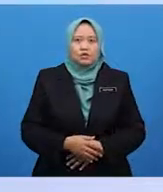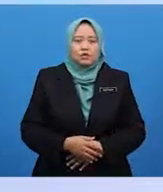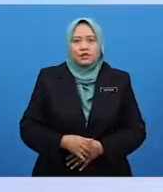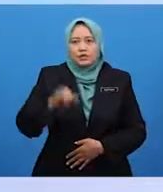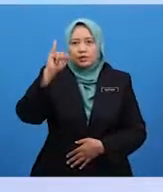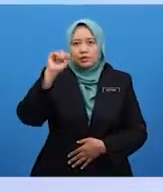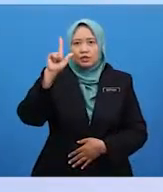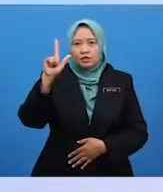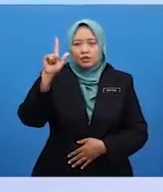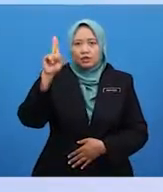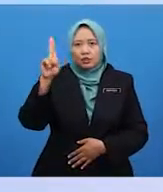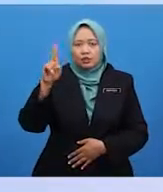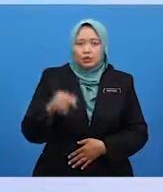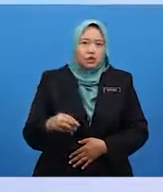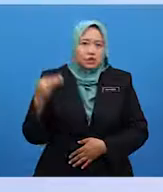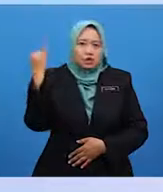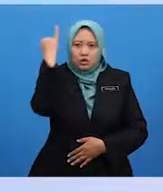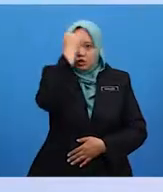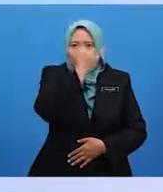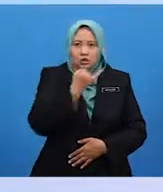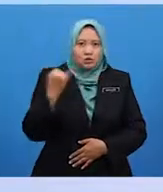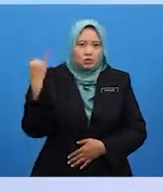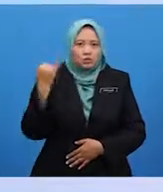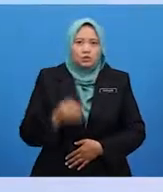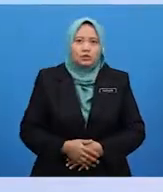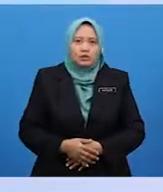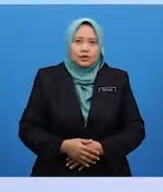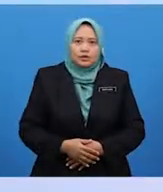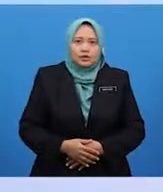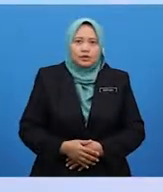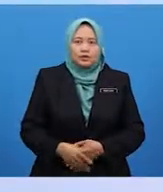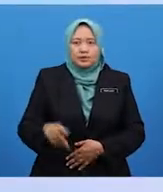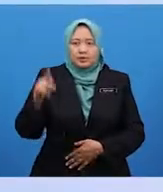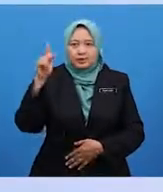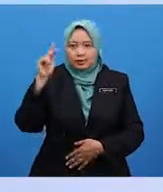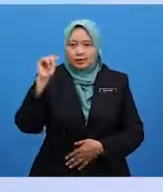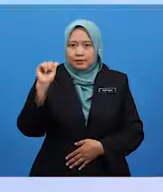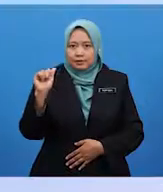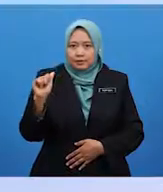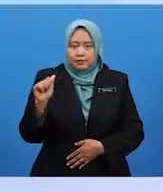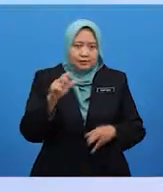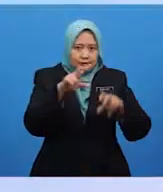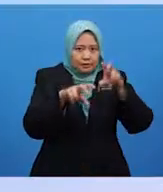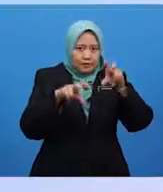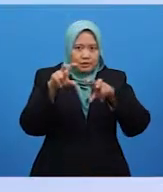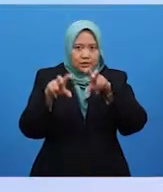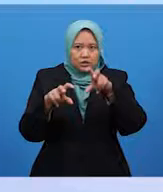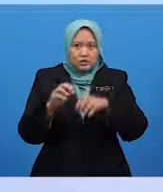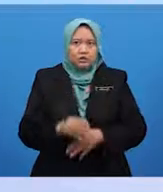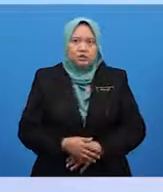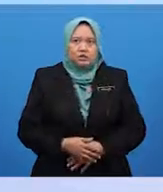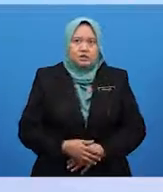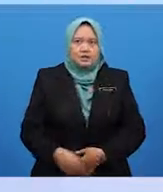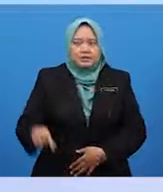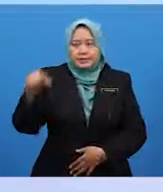ilu itu ilustrasi. Yang keempat lukisan kajian untuk ka. Seterusnya kita ada gas